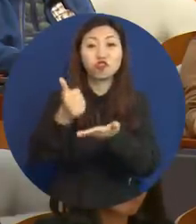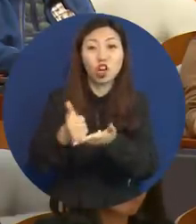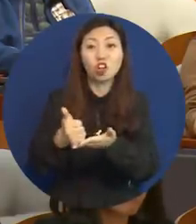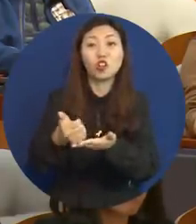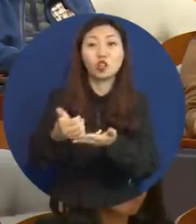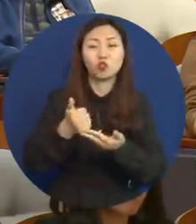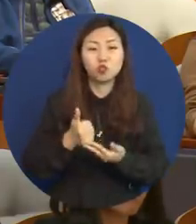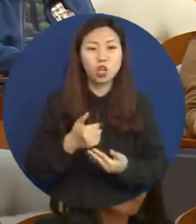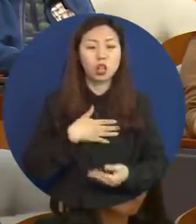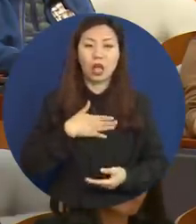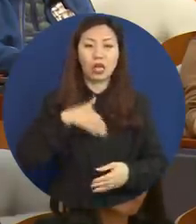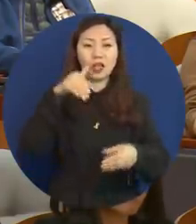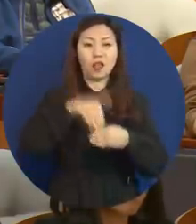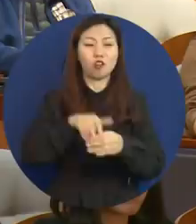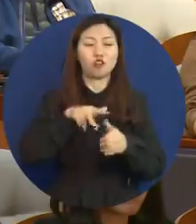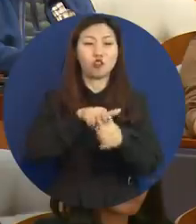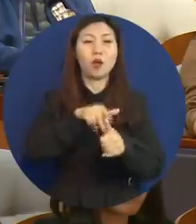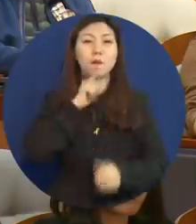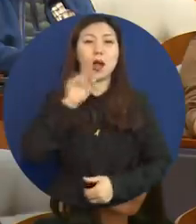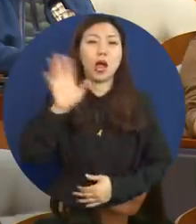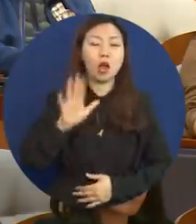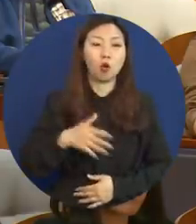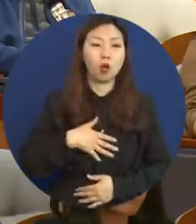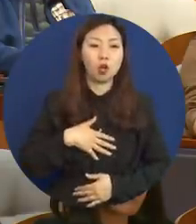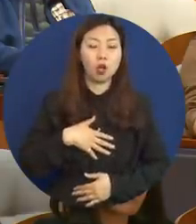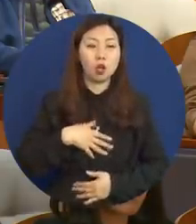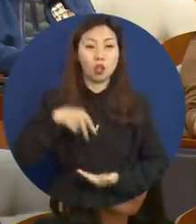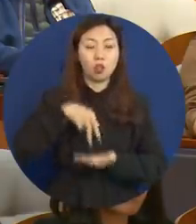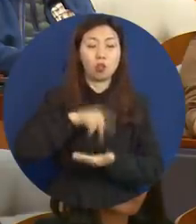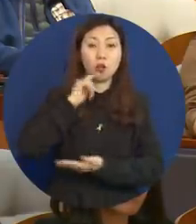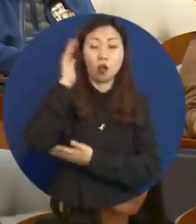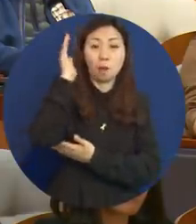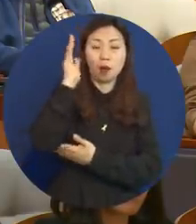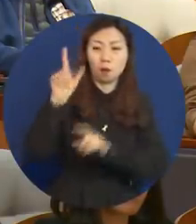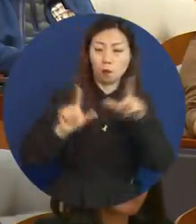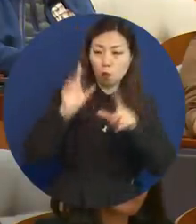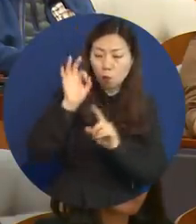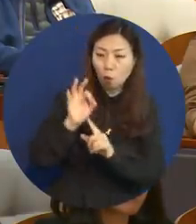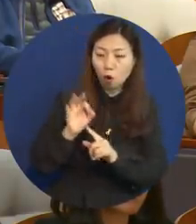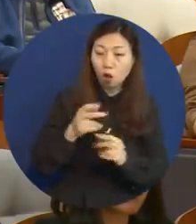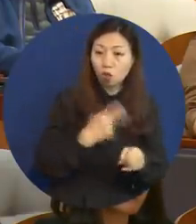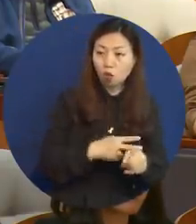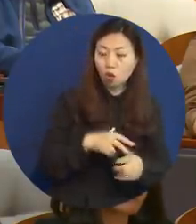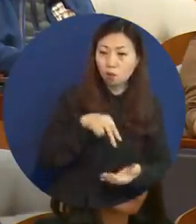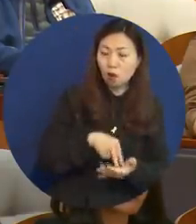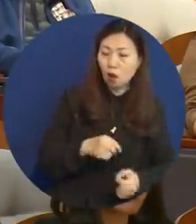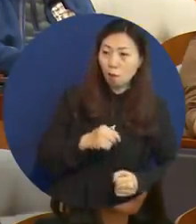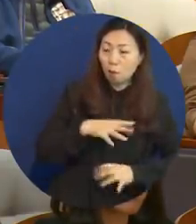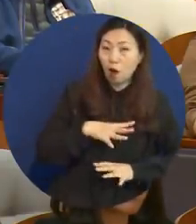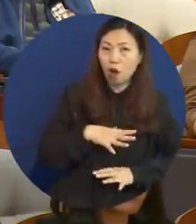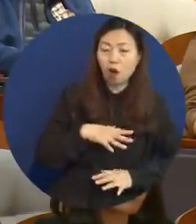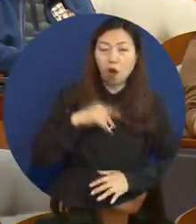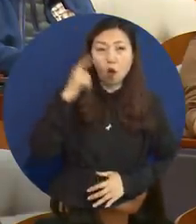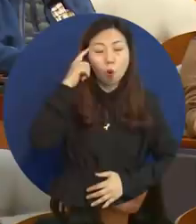반장 선거 자기는 안 하겠다 이렇게 얘기를 안 하고 나와서 발표를 하는 걸 보고 선생님이 깜짝 놀랬대요.